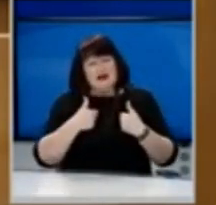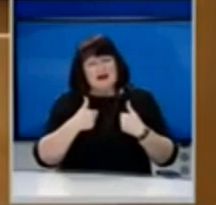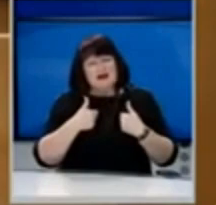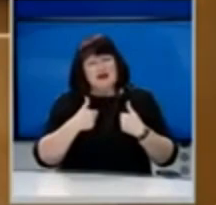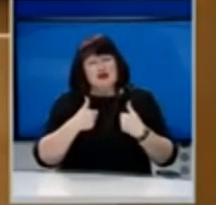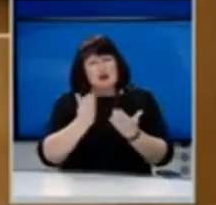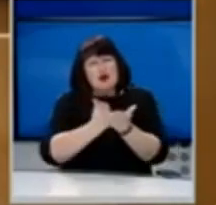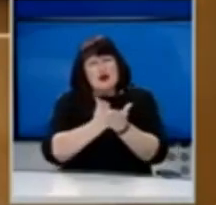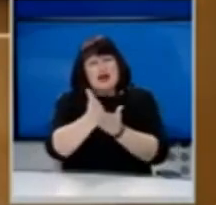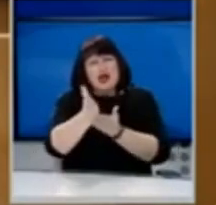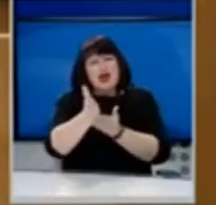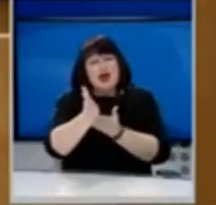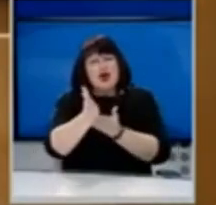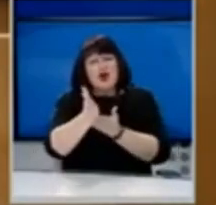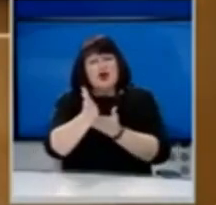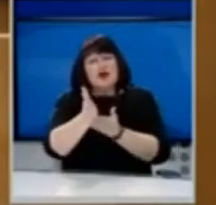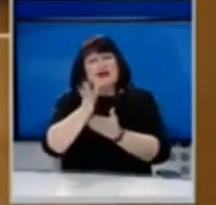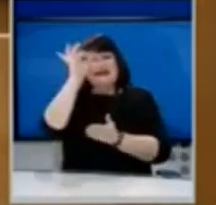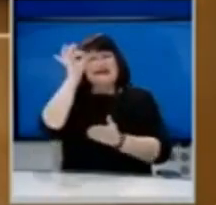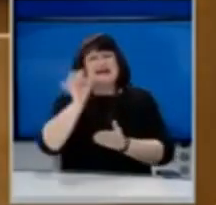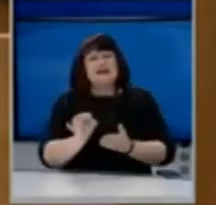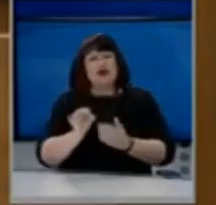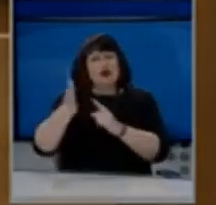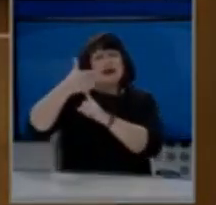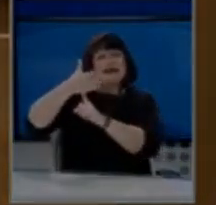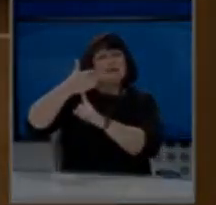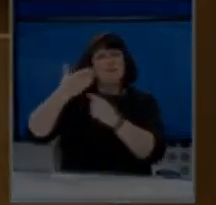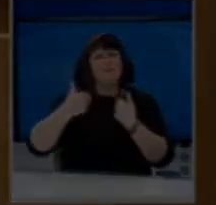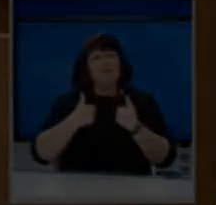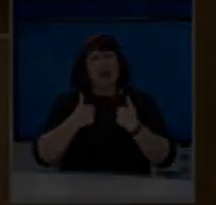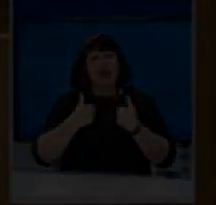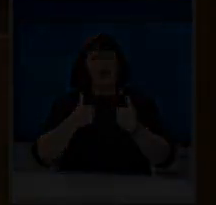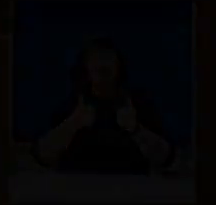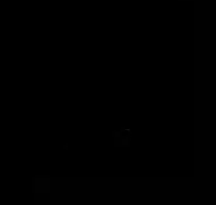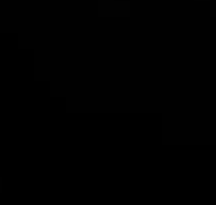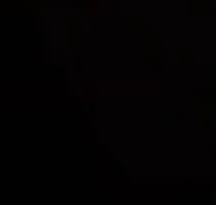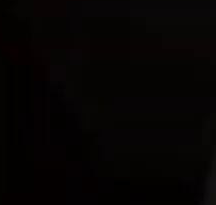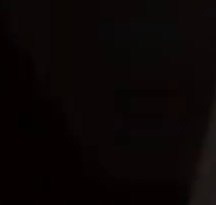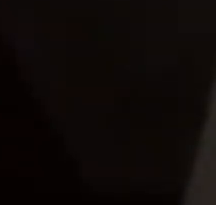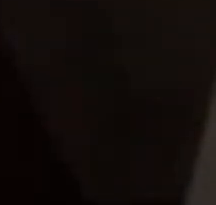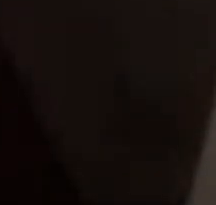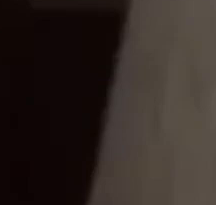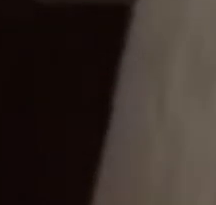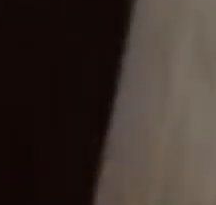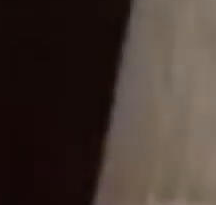μας σύμβολο? Η σημαία μας είναι γαλανόλευκη.